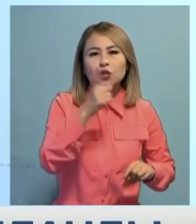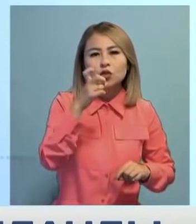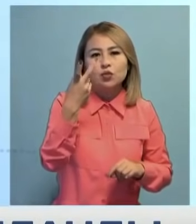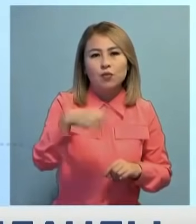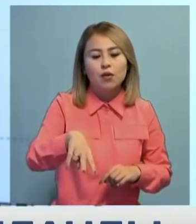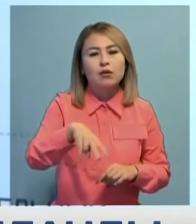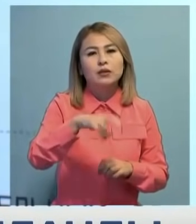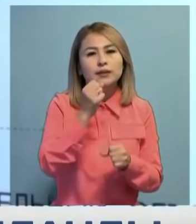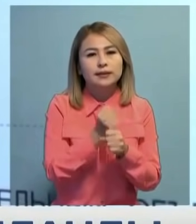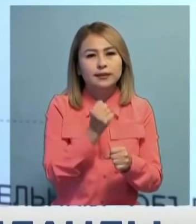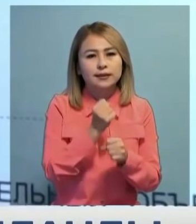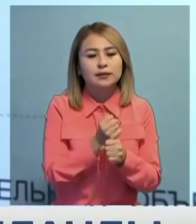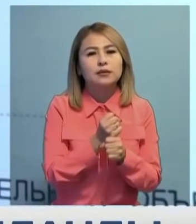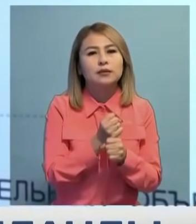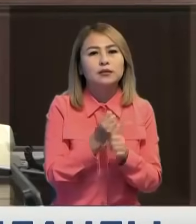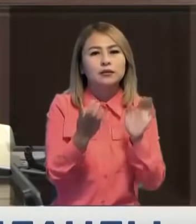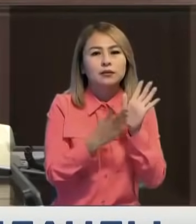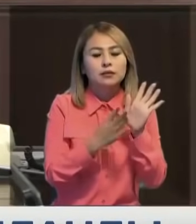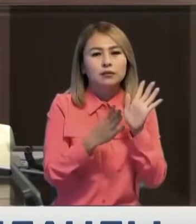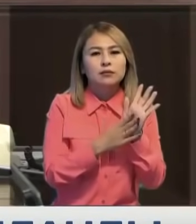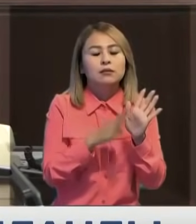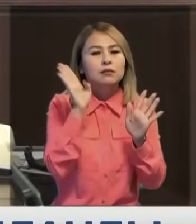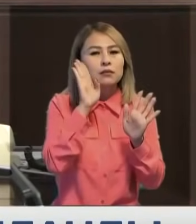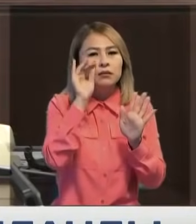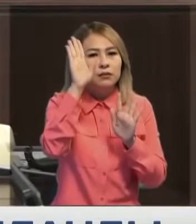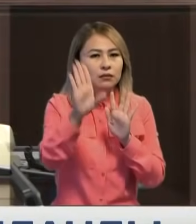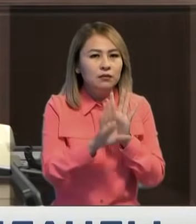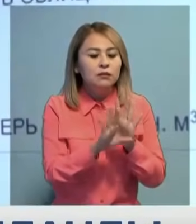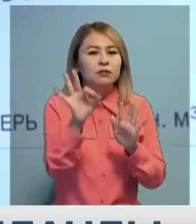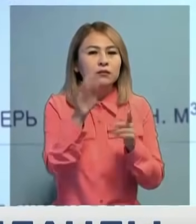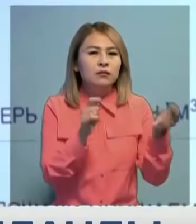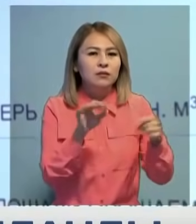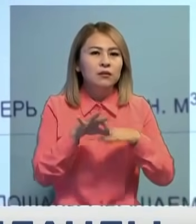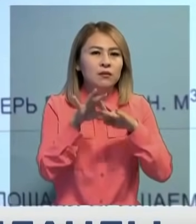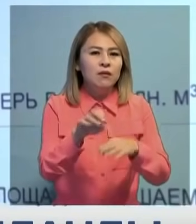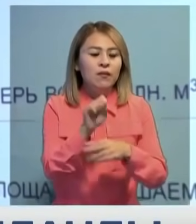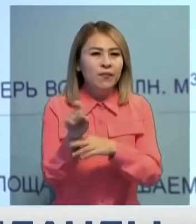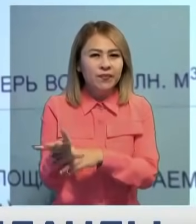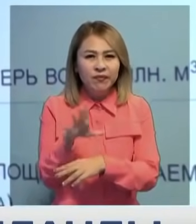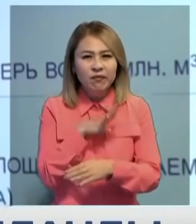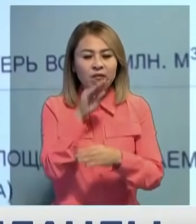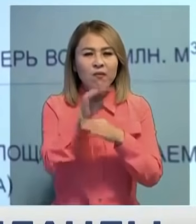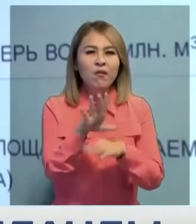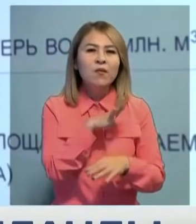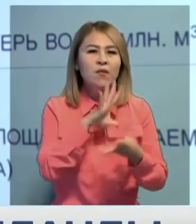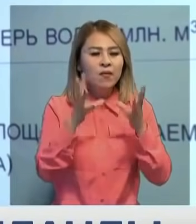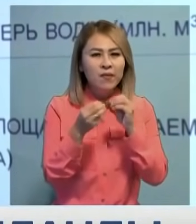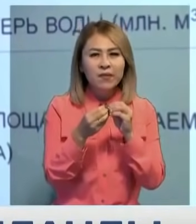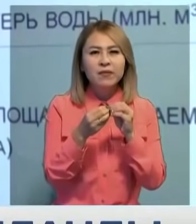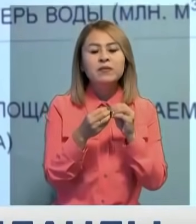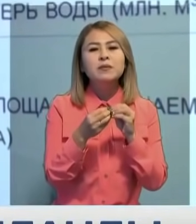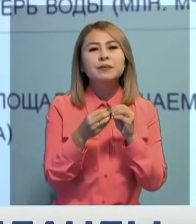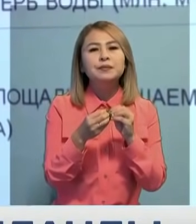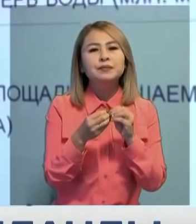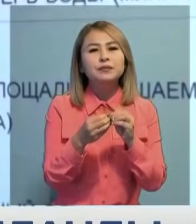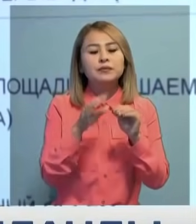каналды реконструкциялан және 9 ірі су қоймасының салу жөнінде шаралар қабылдауды тапсырды. Сонымен қатар өңірлік деңгейде